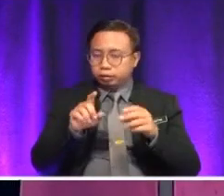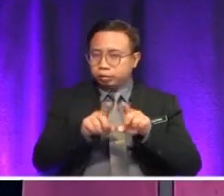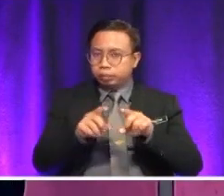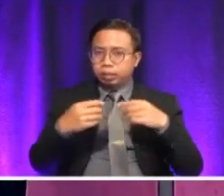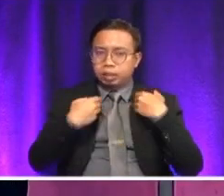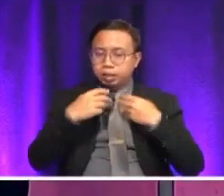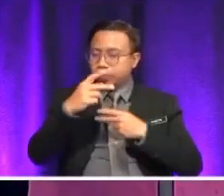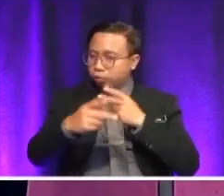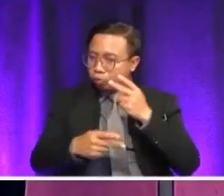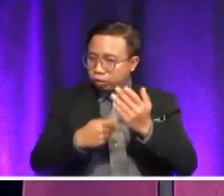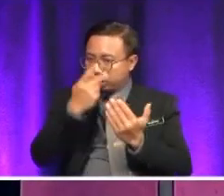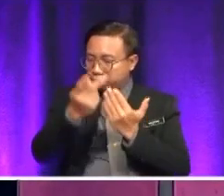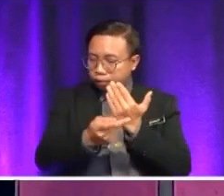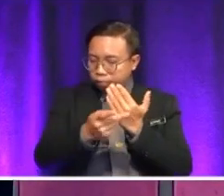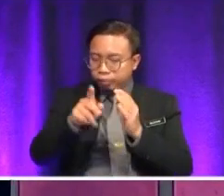program-program kerohanian.